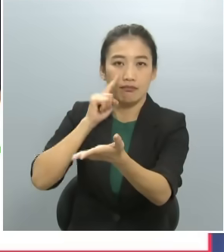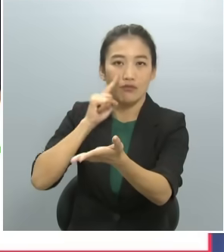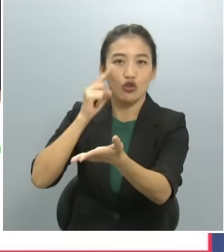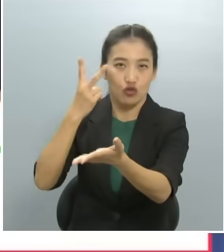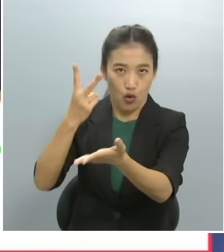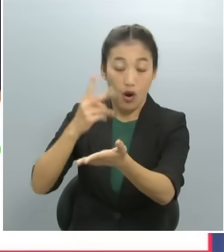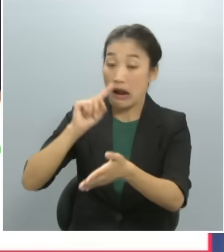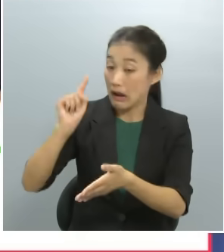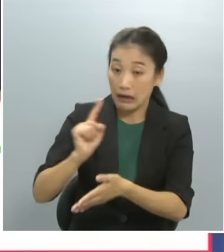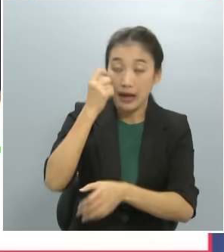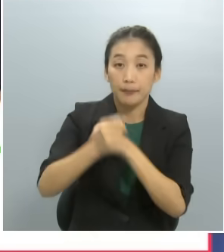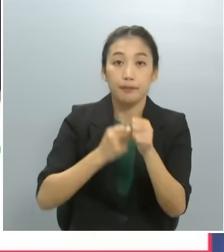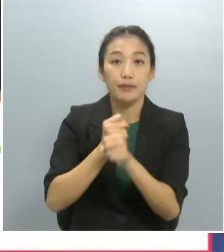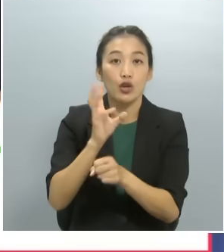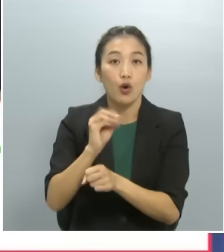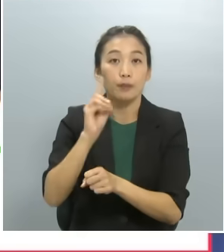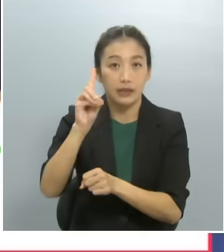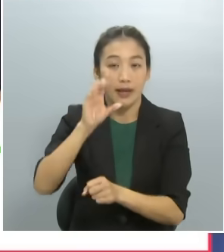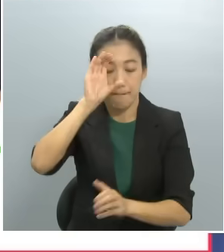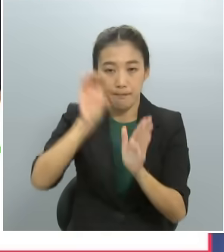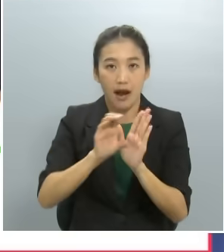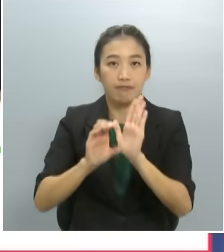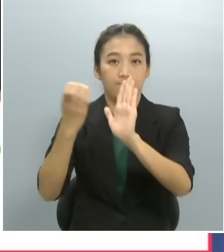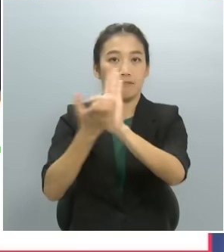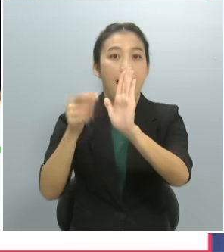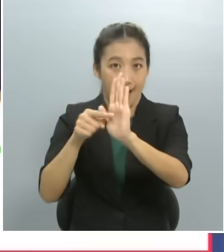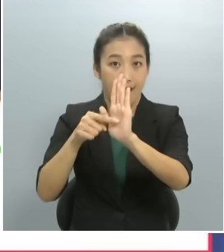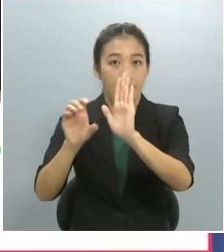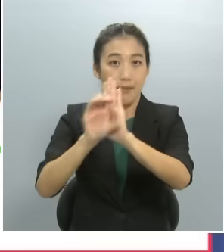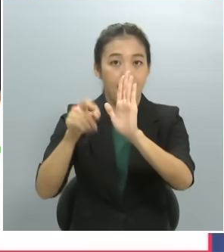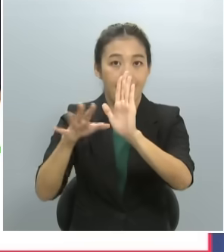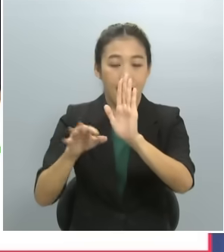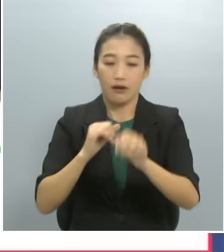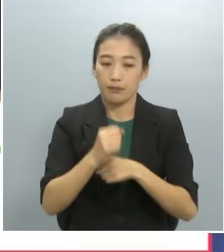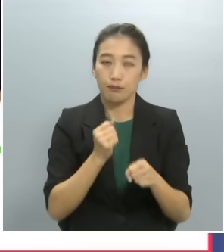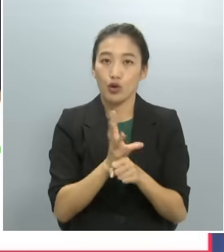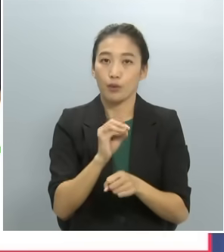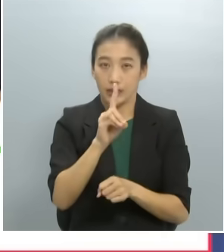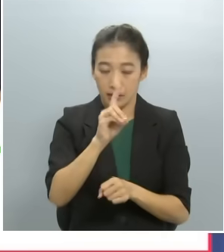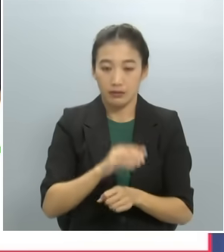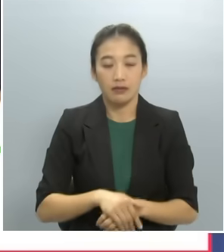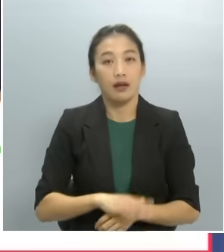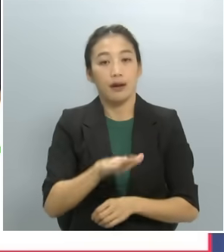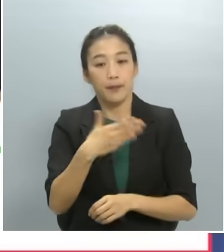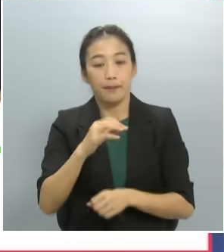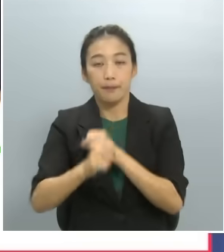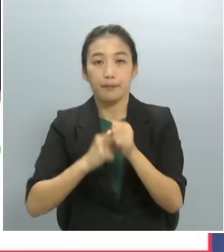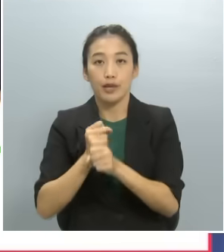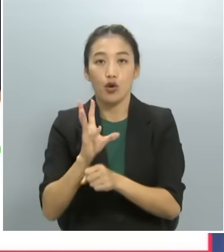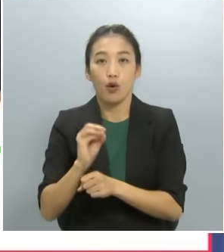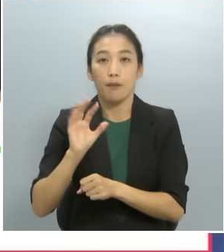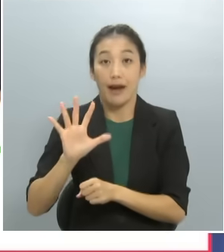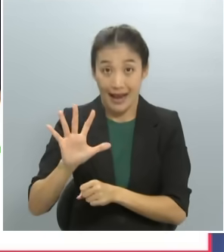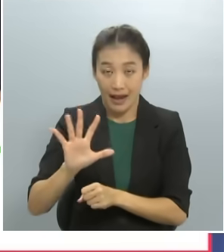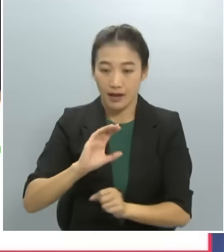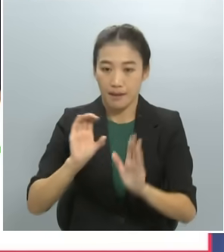สละสิทธิ์การใช้คำว่าปังชาที่เป็นอักษรโรมันต่อมาปี 65ค่ะมีการยื่นขอจดอีกรอบนึงรอบนี้ไม่